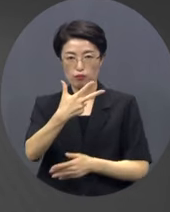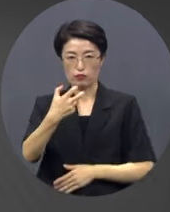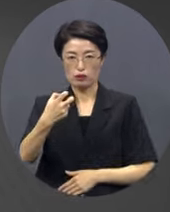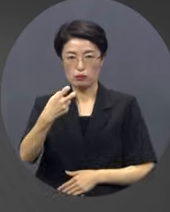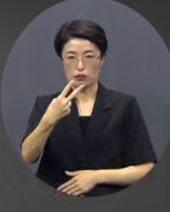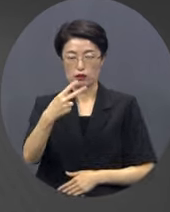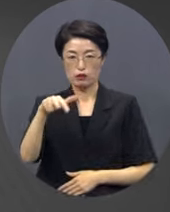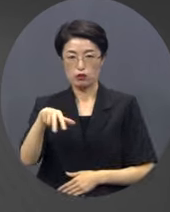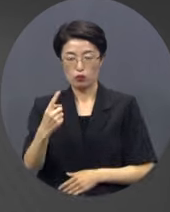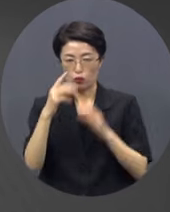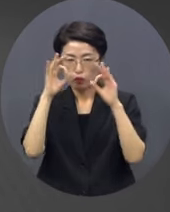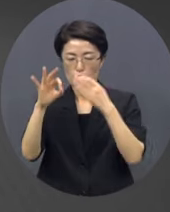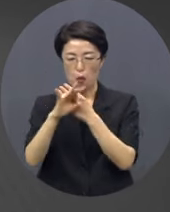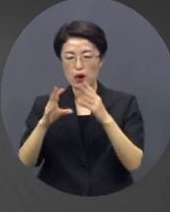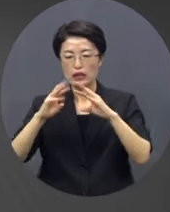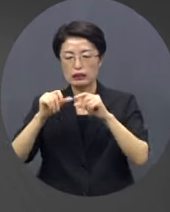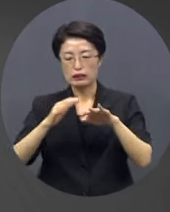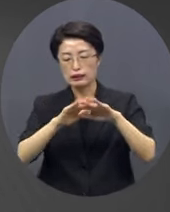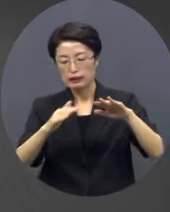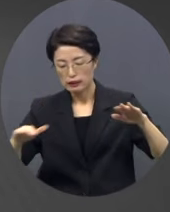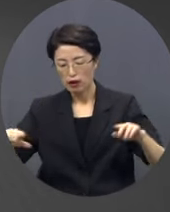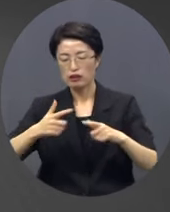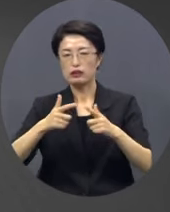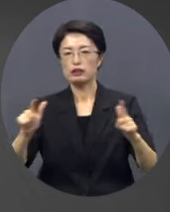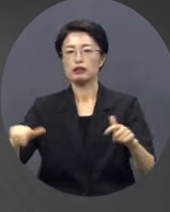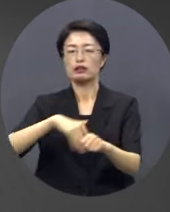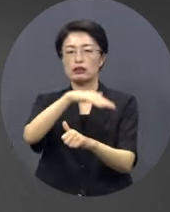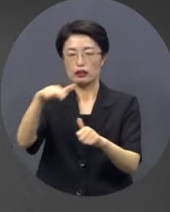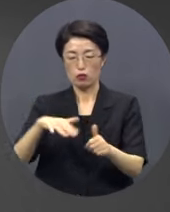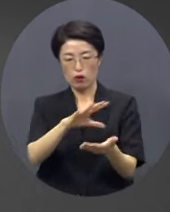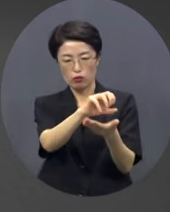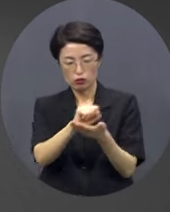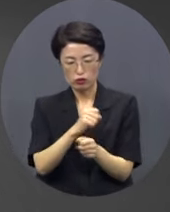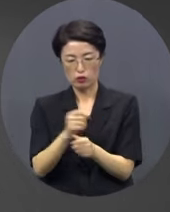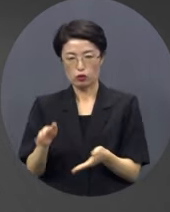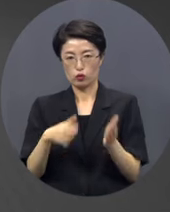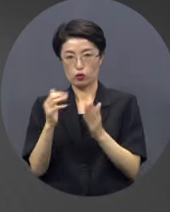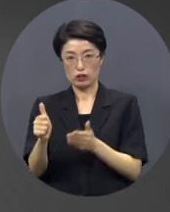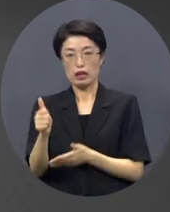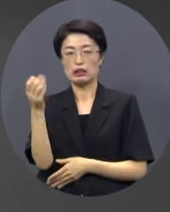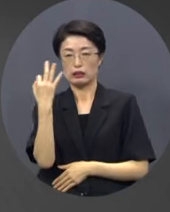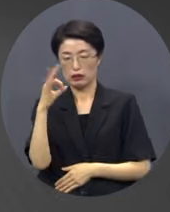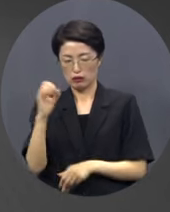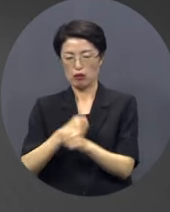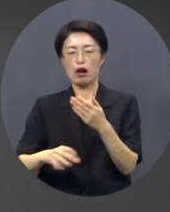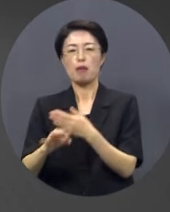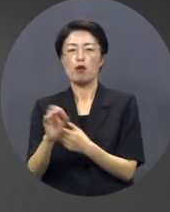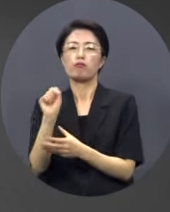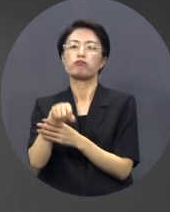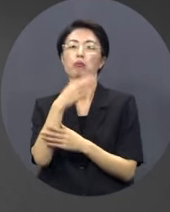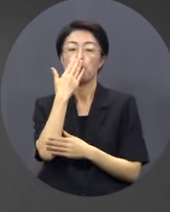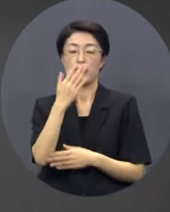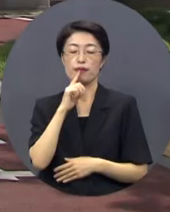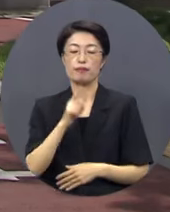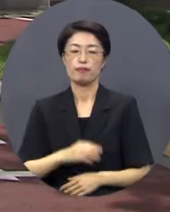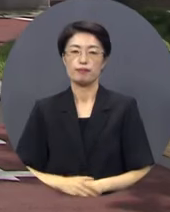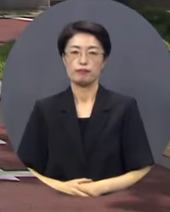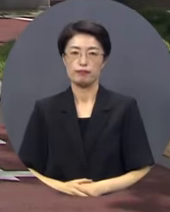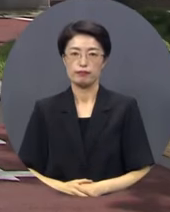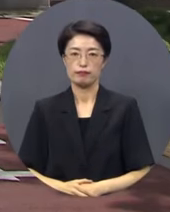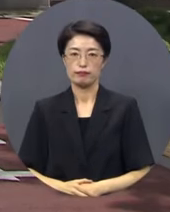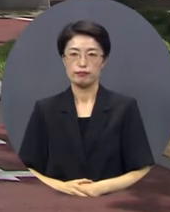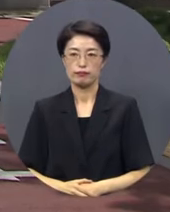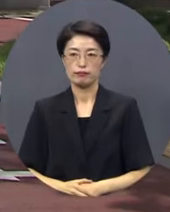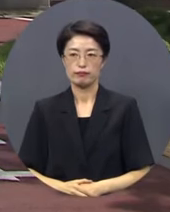제72조에는 지형 등의 상황을 고려해 도지사가 인정하는 경우에는 예외 조항으로 허가를 줄수 있다는 겁니다.